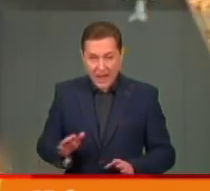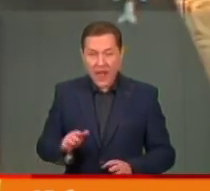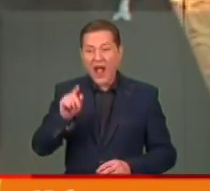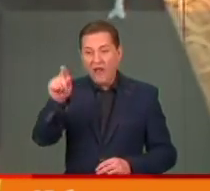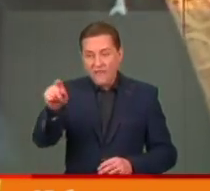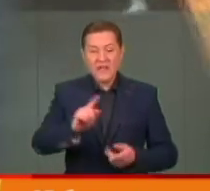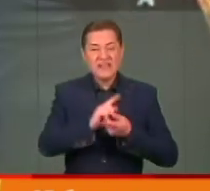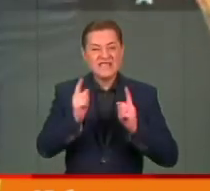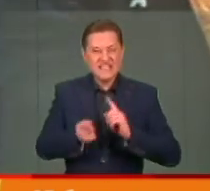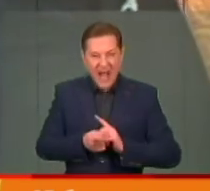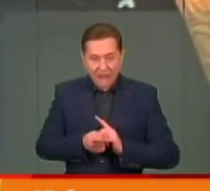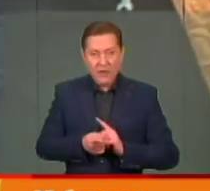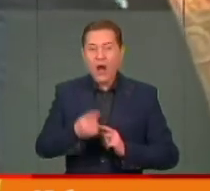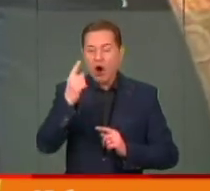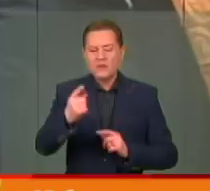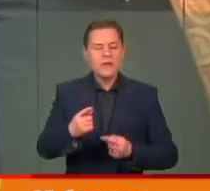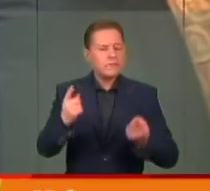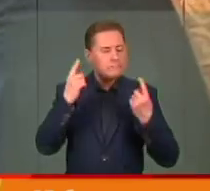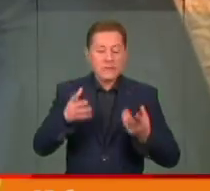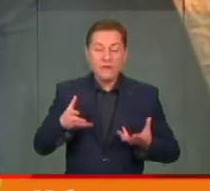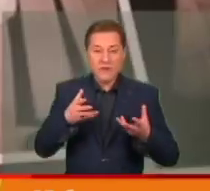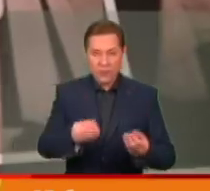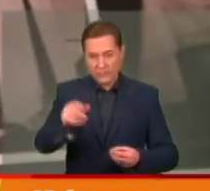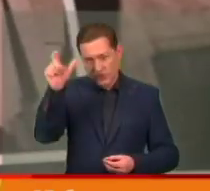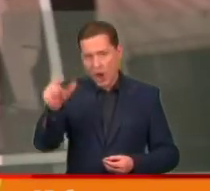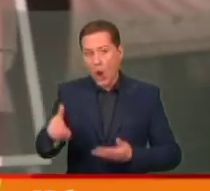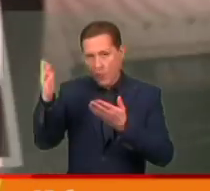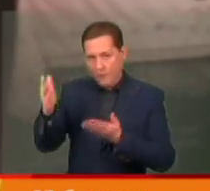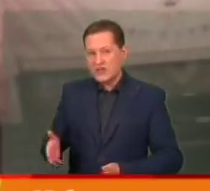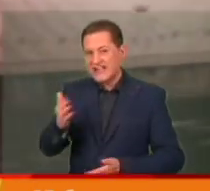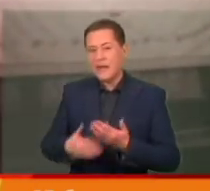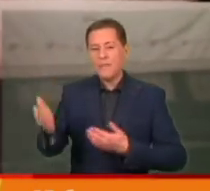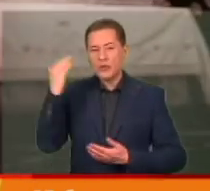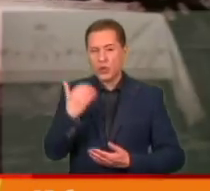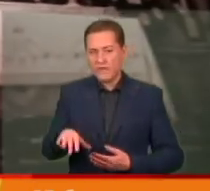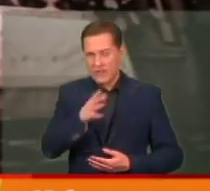він і став однією з найвпливовіших постатей минулого століття.